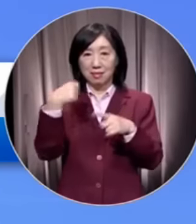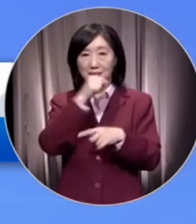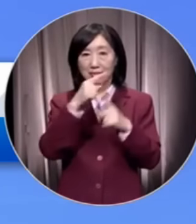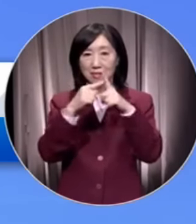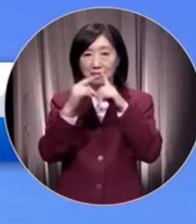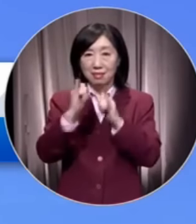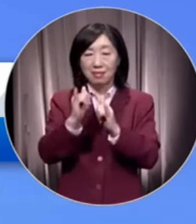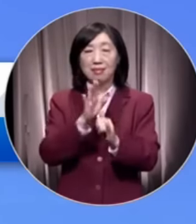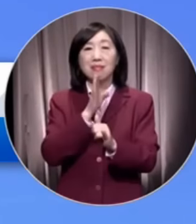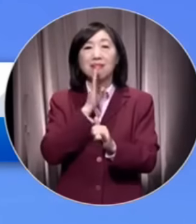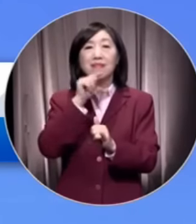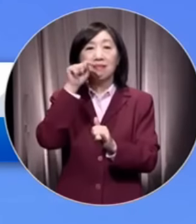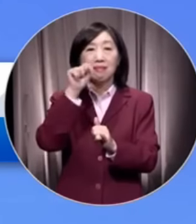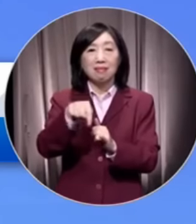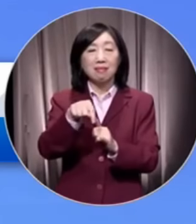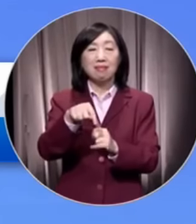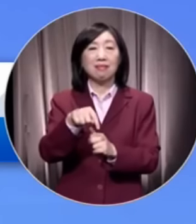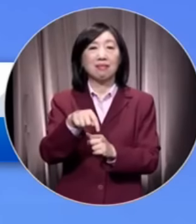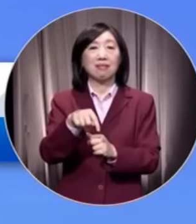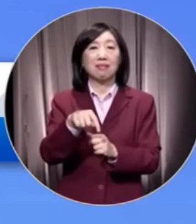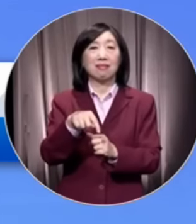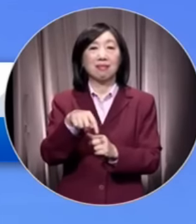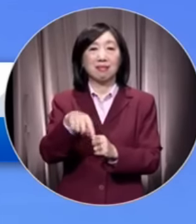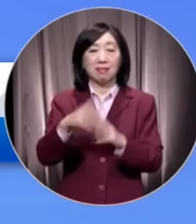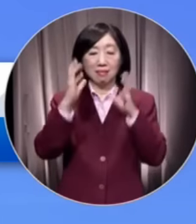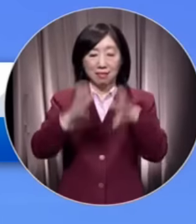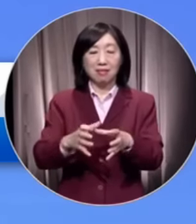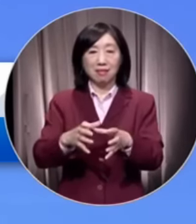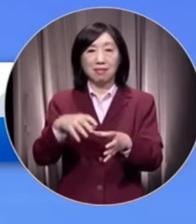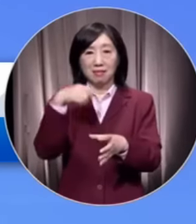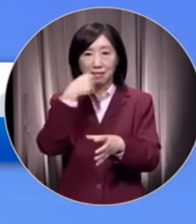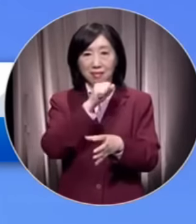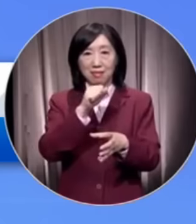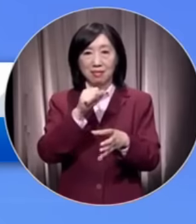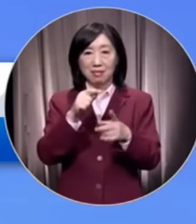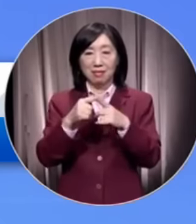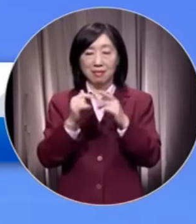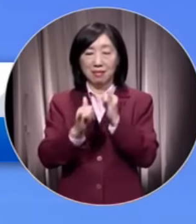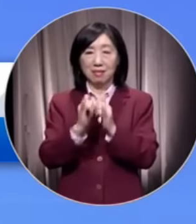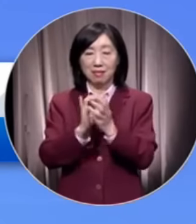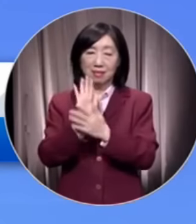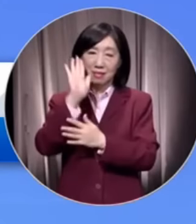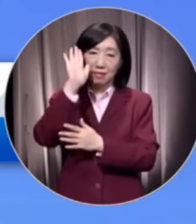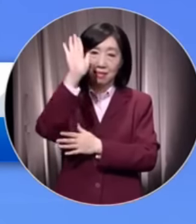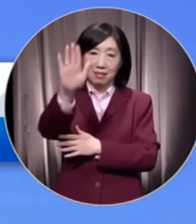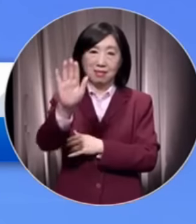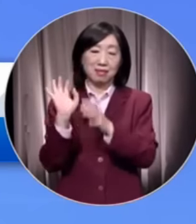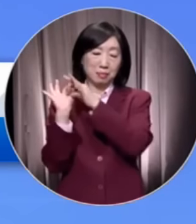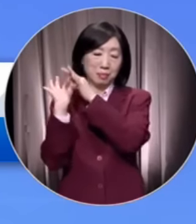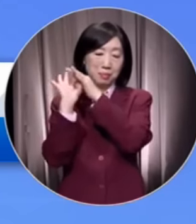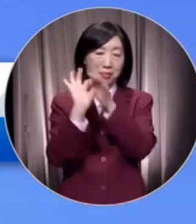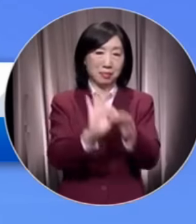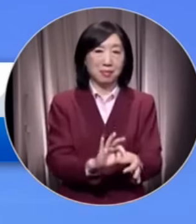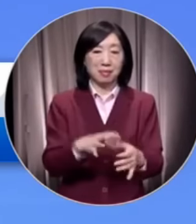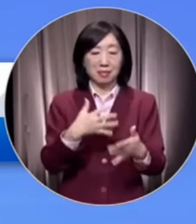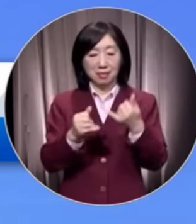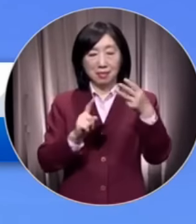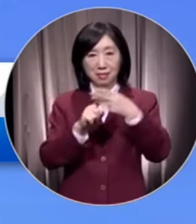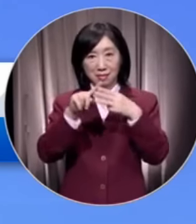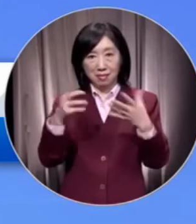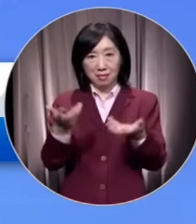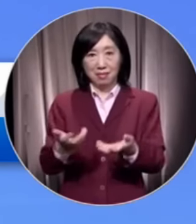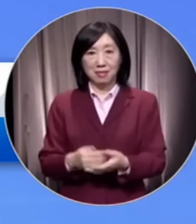乎的是这个的财产，建立台湾人民千秋万世自由民主的财